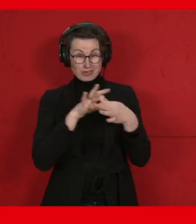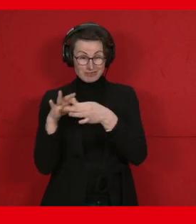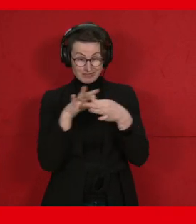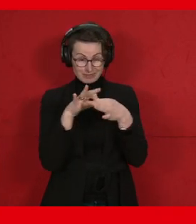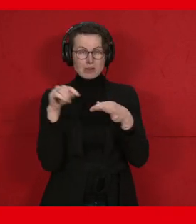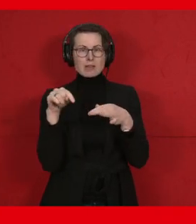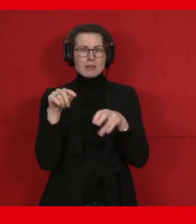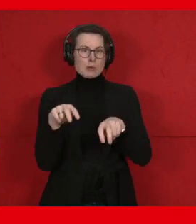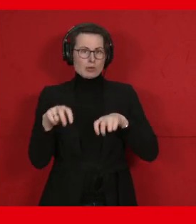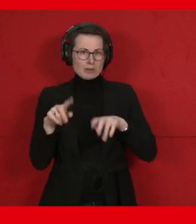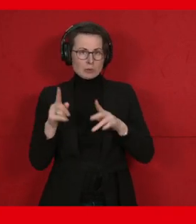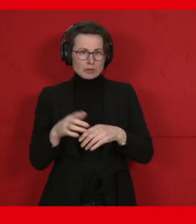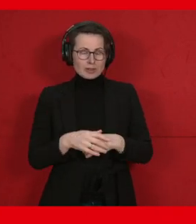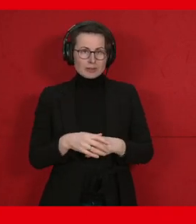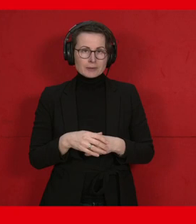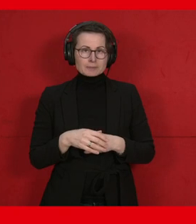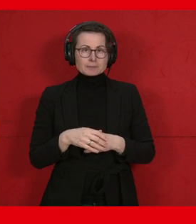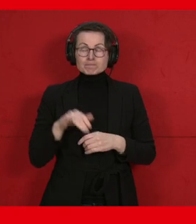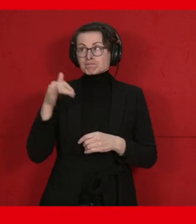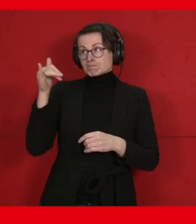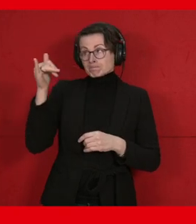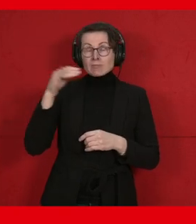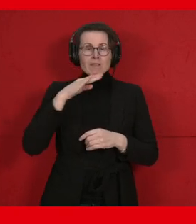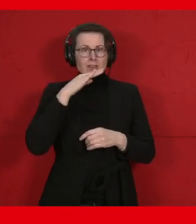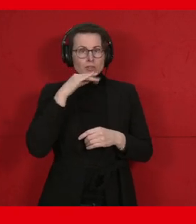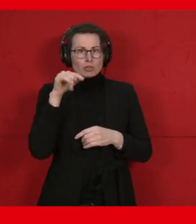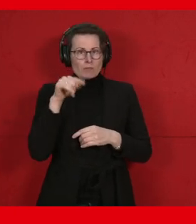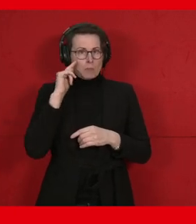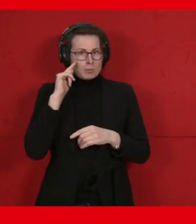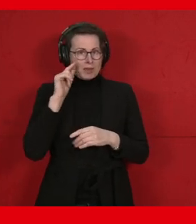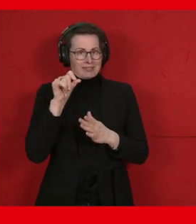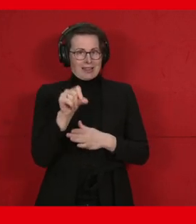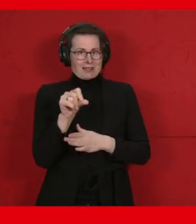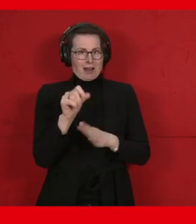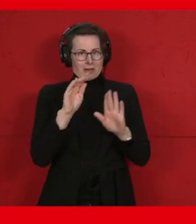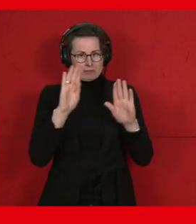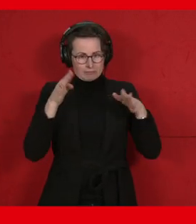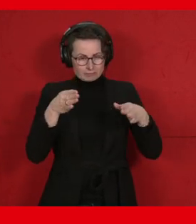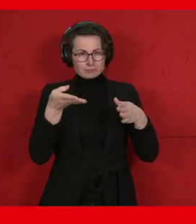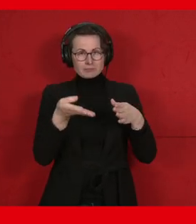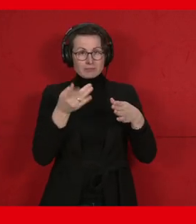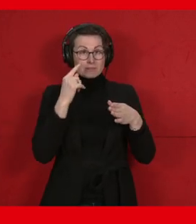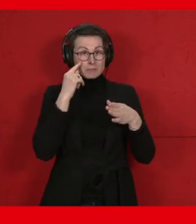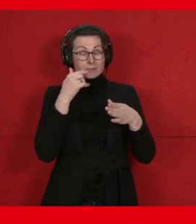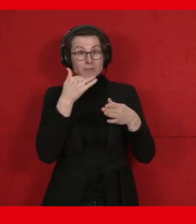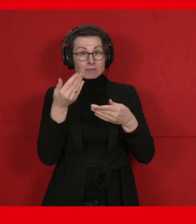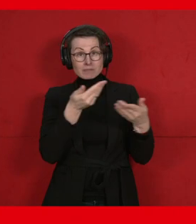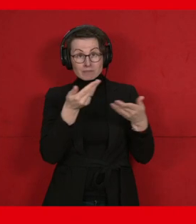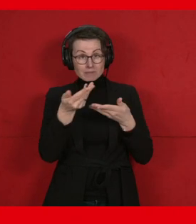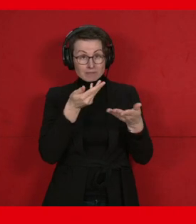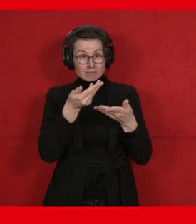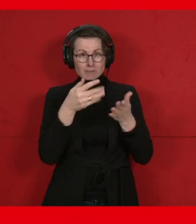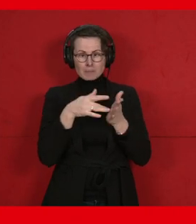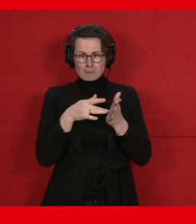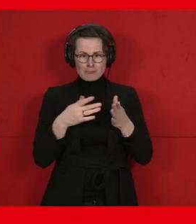sind, berücksichtigen. Ja, ich finde auch, Wasserstoff ist zentral und wir müssen jetzt so viel darüber diskutieren, weil es würde, wenn wir den Pfad, den